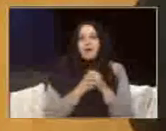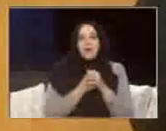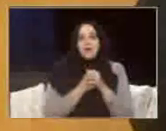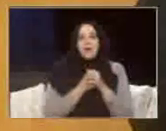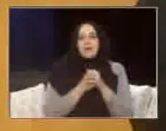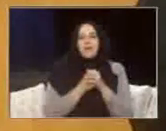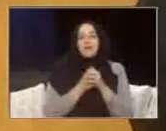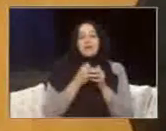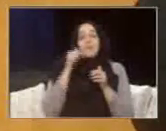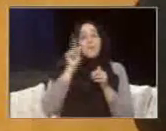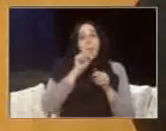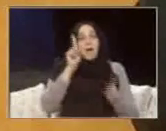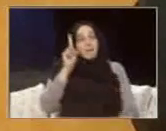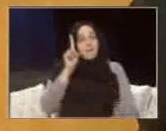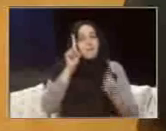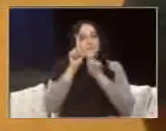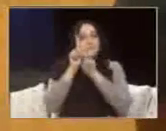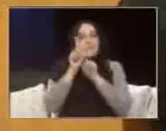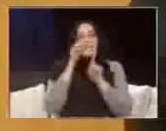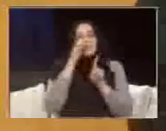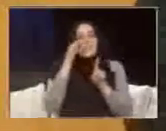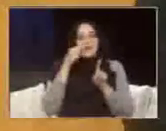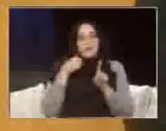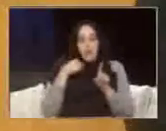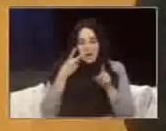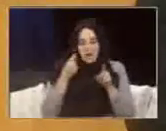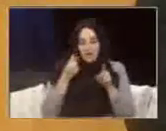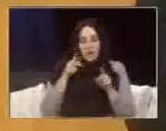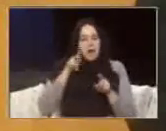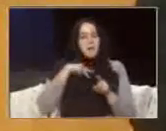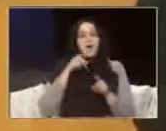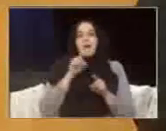في الله سبحانه وتعالى في أمر رزقه أحد.